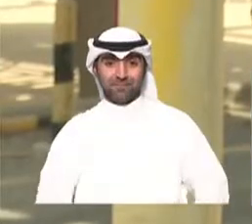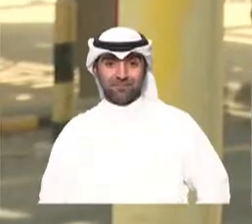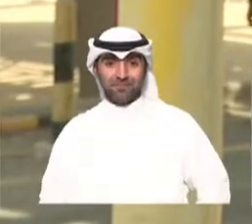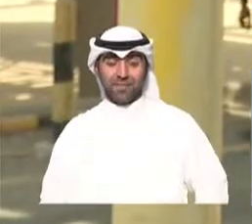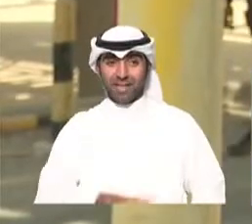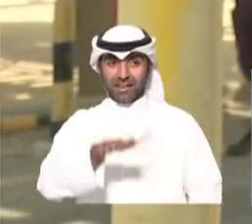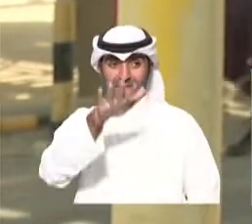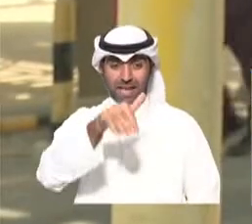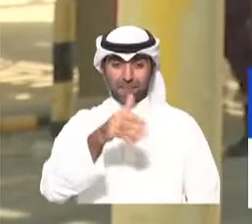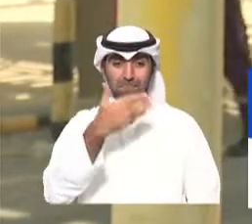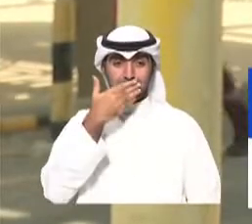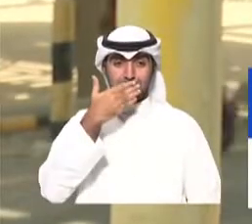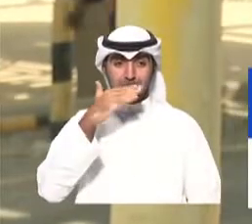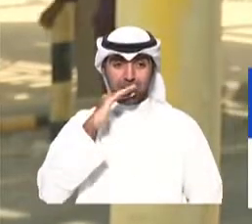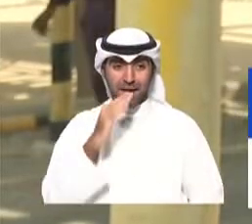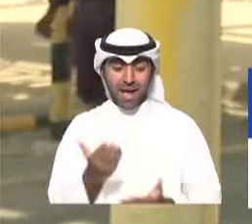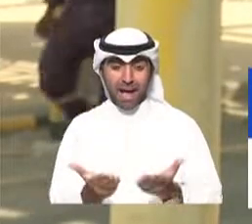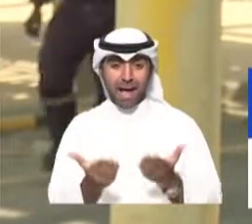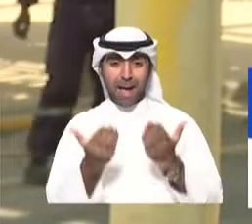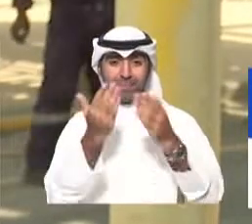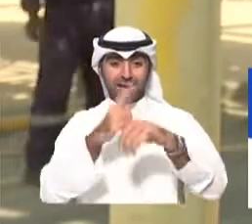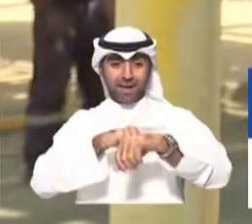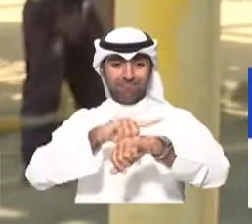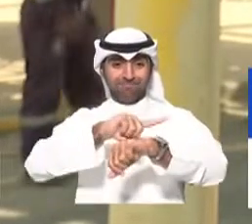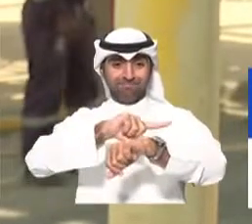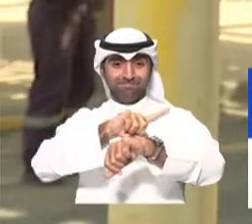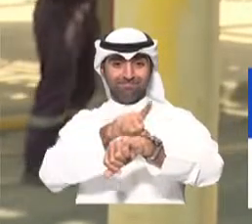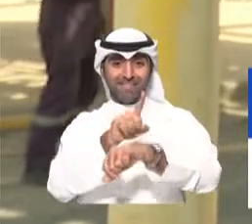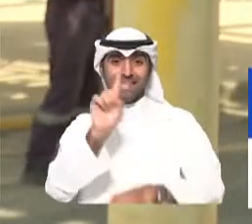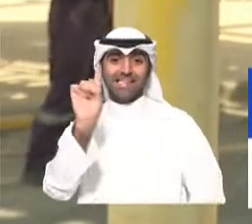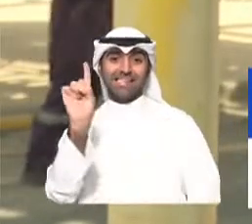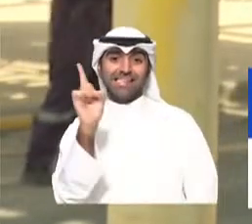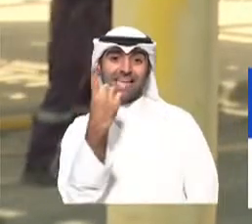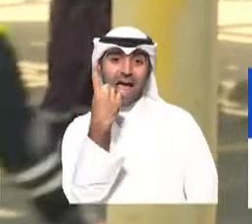السيطرة على الحالة بالكامل،